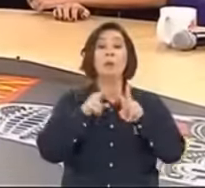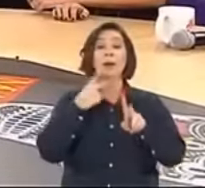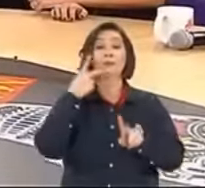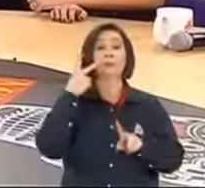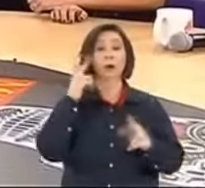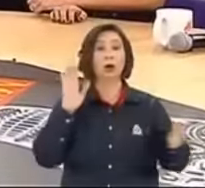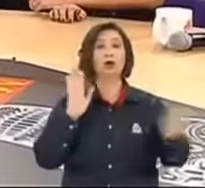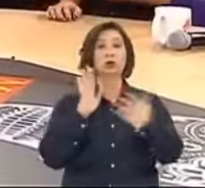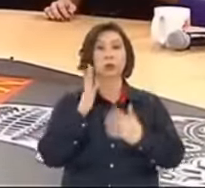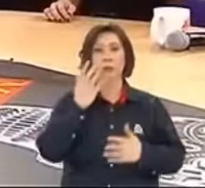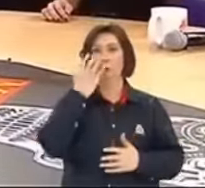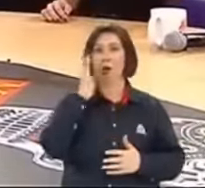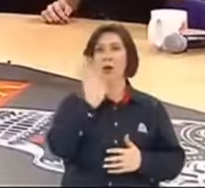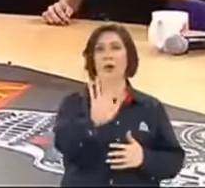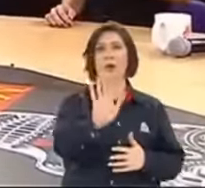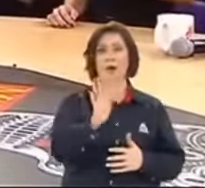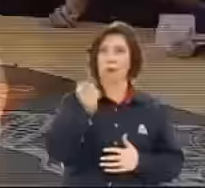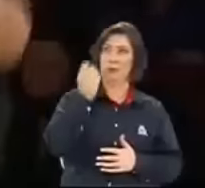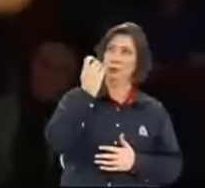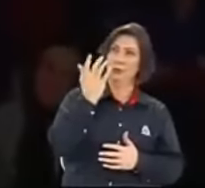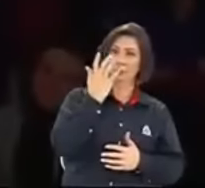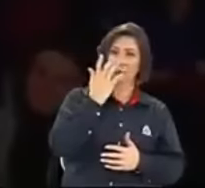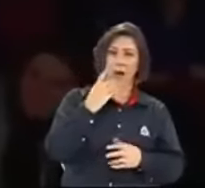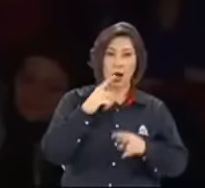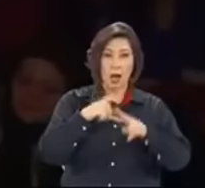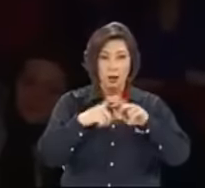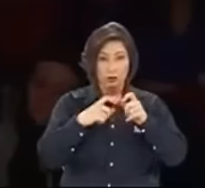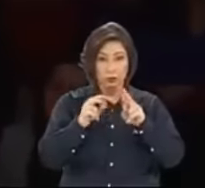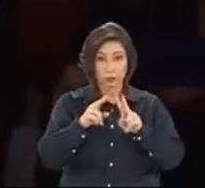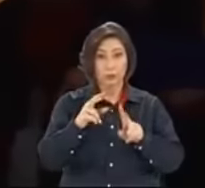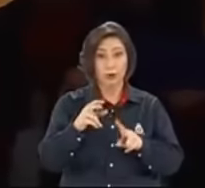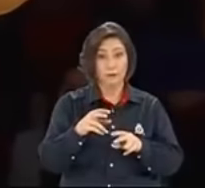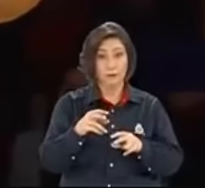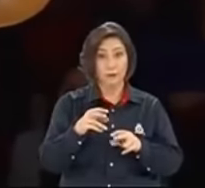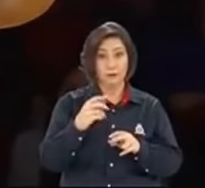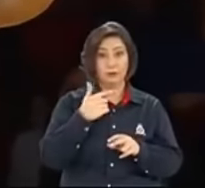Dur! Bekle orada dedi. Ses öyle mi Asuman ablan?